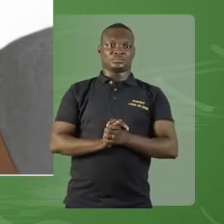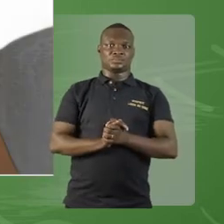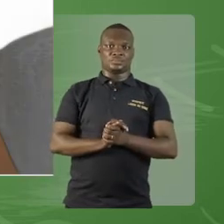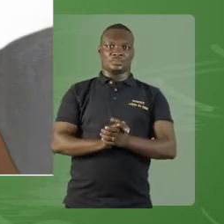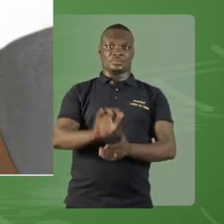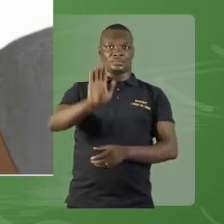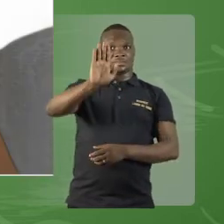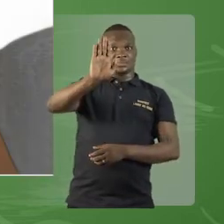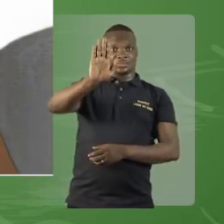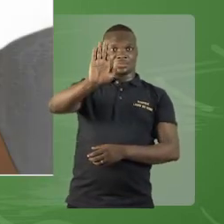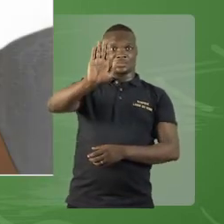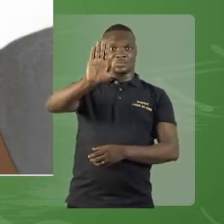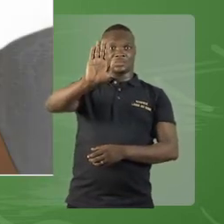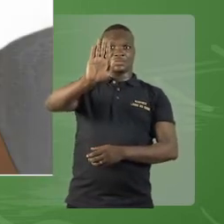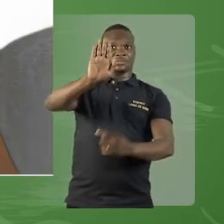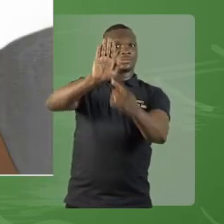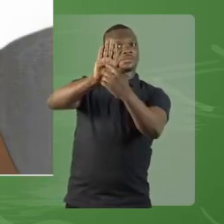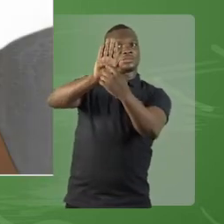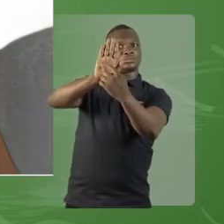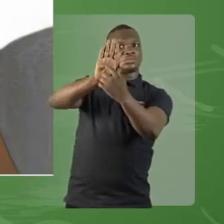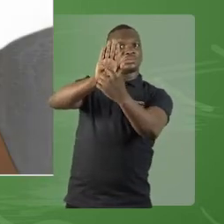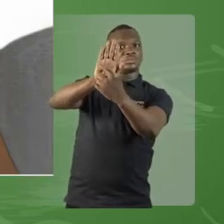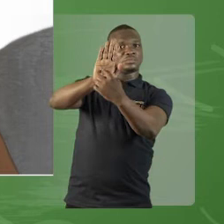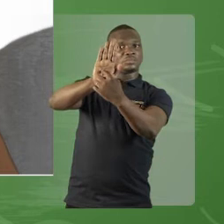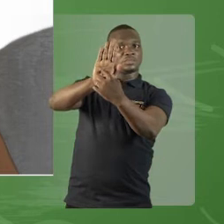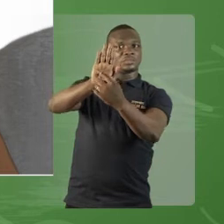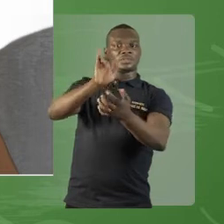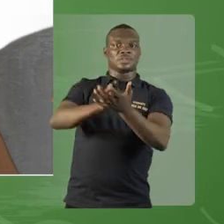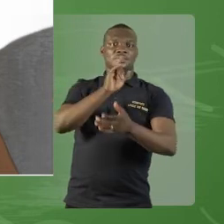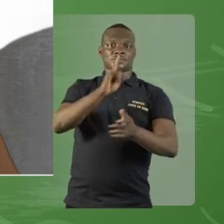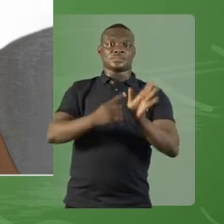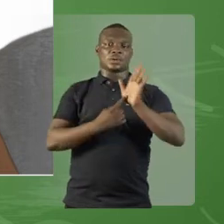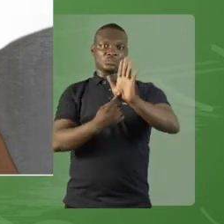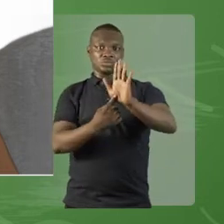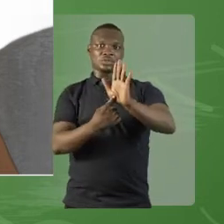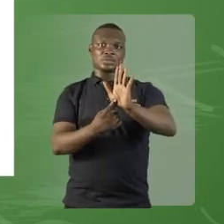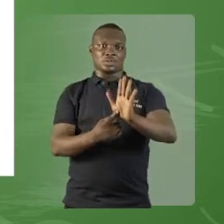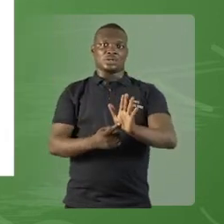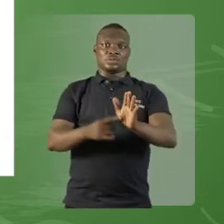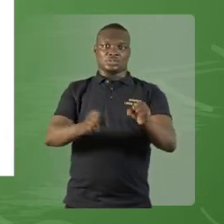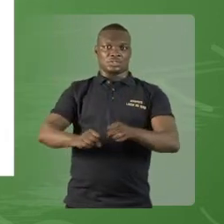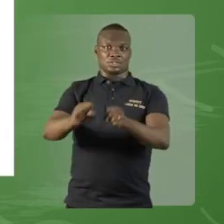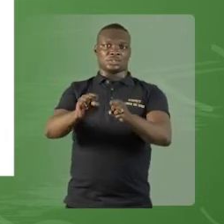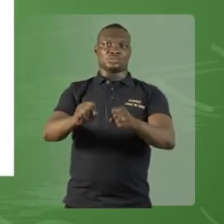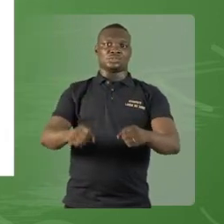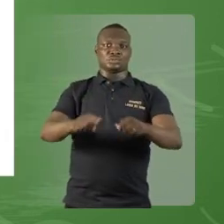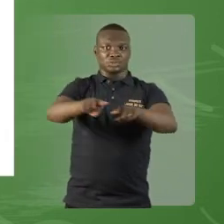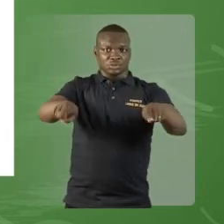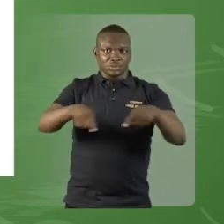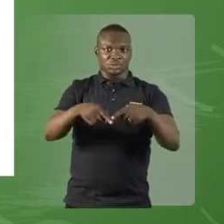ou le revers de la main indique le sens du champ magnétique B et le